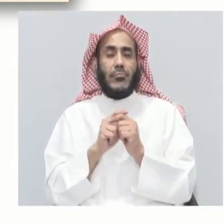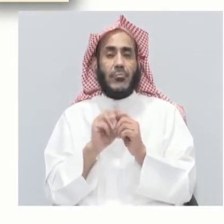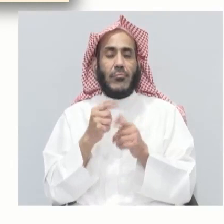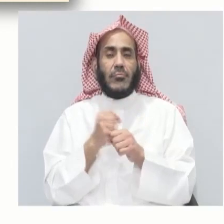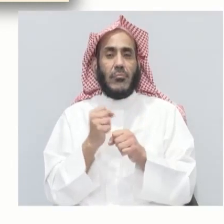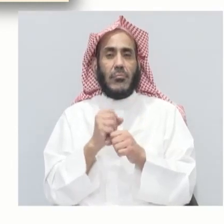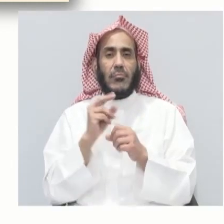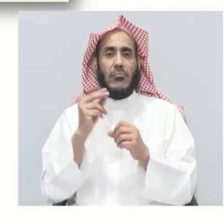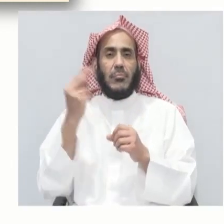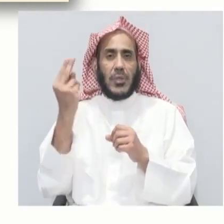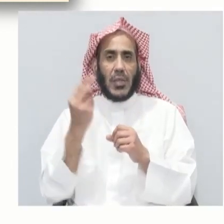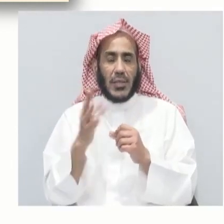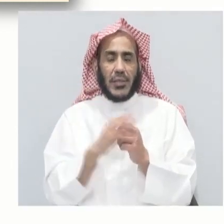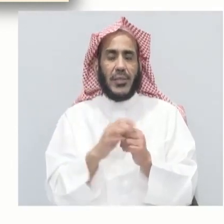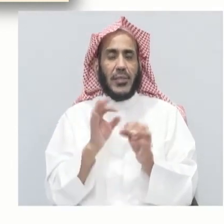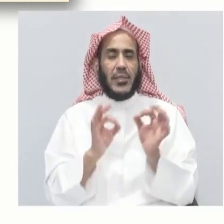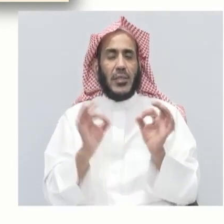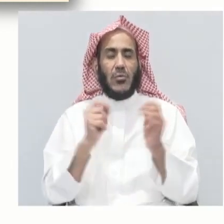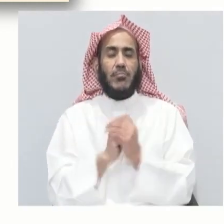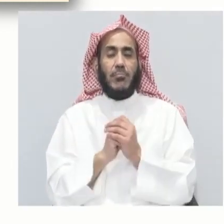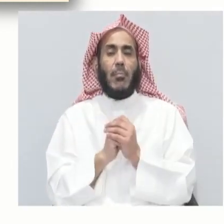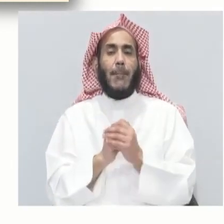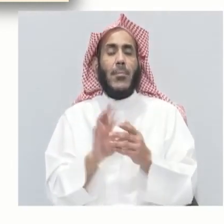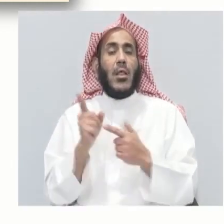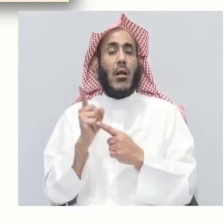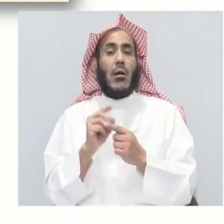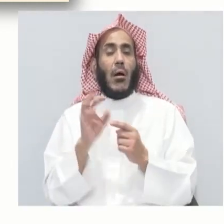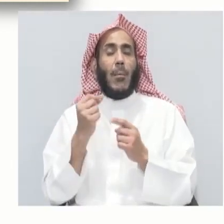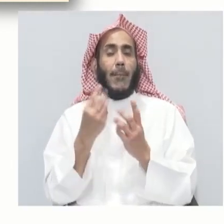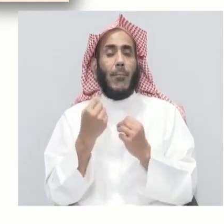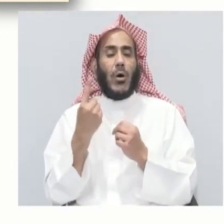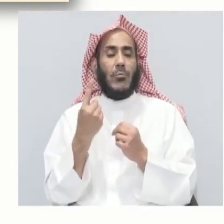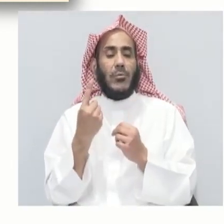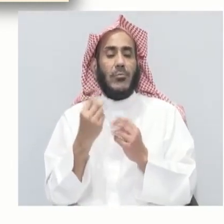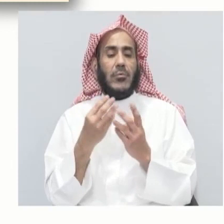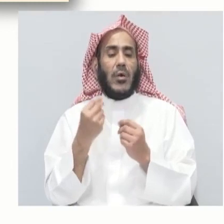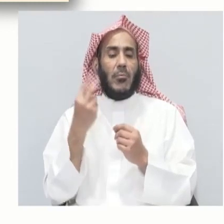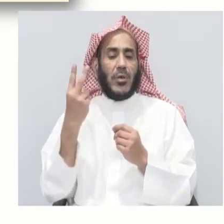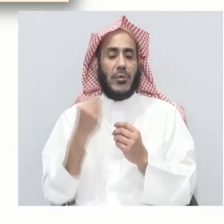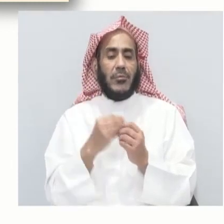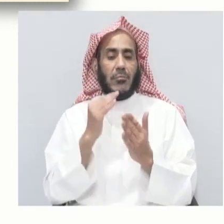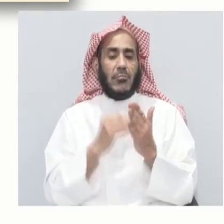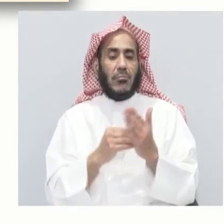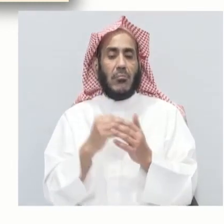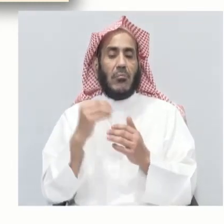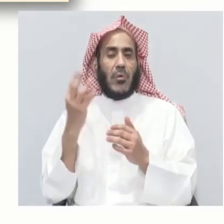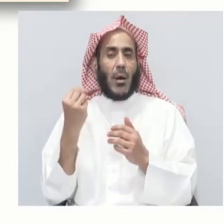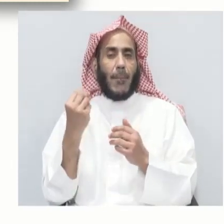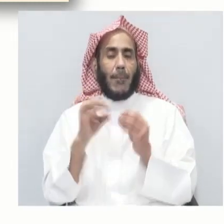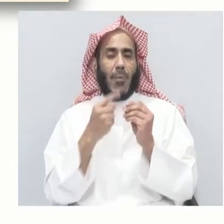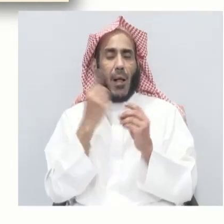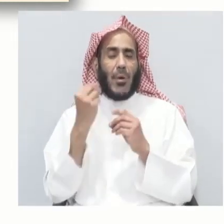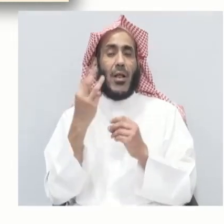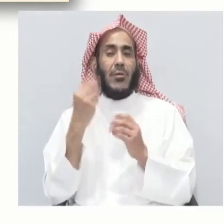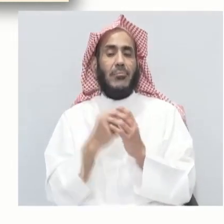بالتخطيط هنا للجزئيات هذا رقم واحد هذا رقم اثنين وهذا رقم ماذا